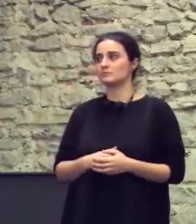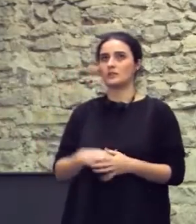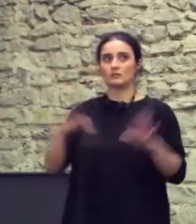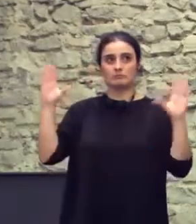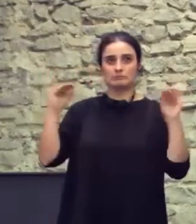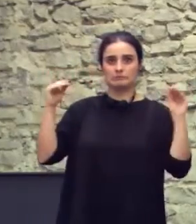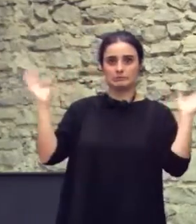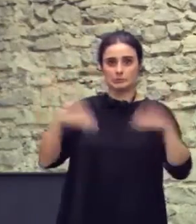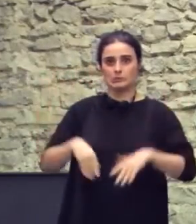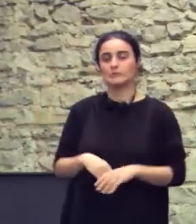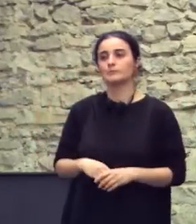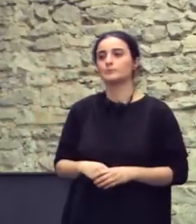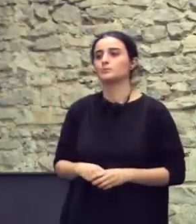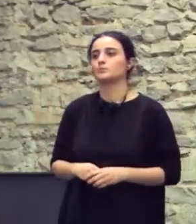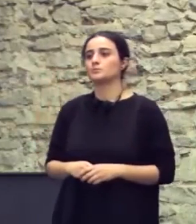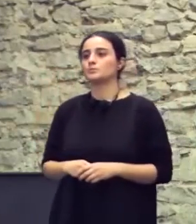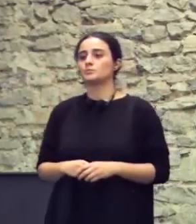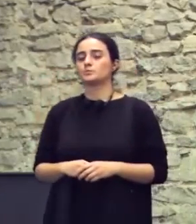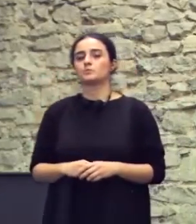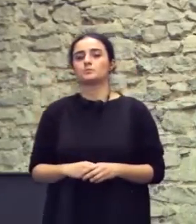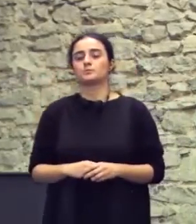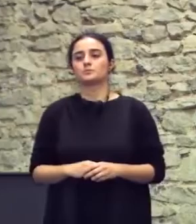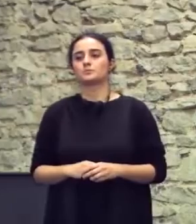esplosiorik sortzen.